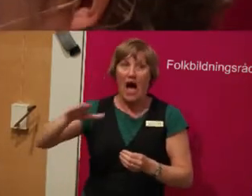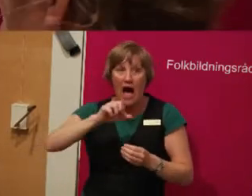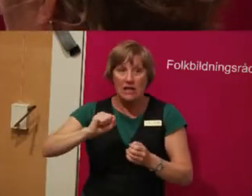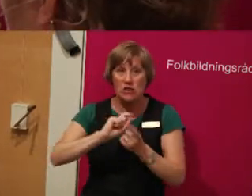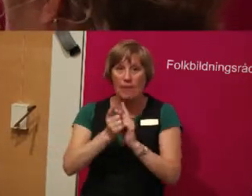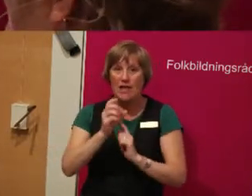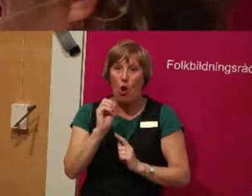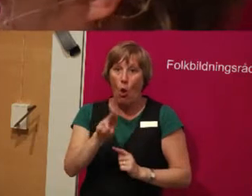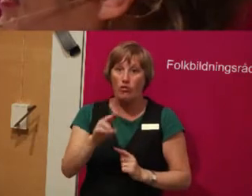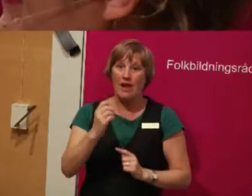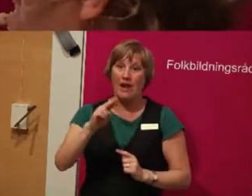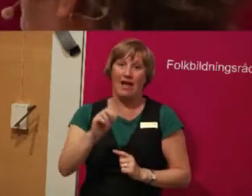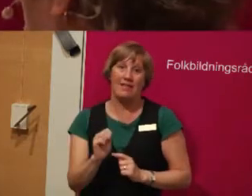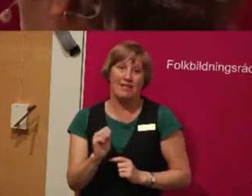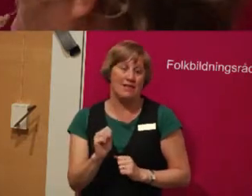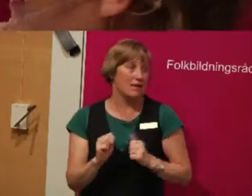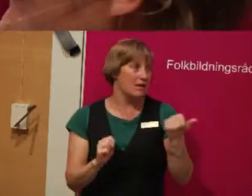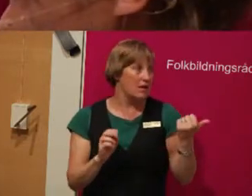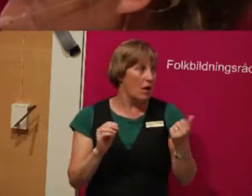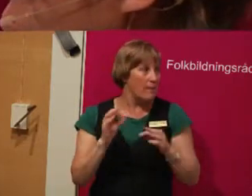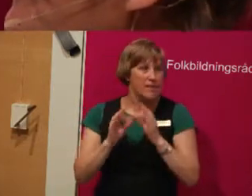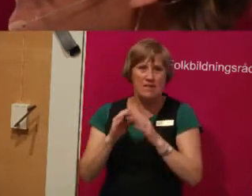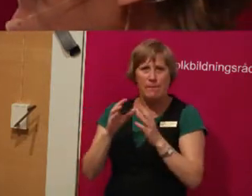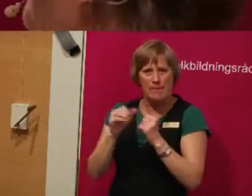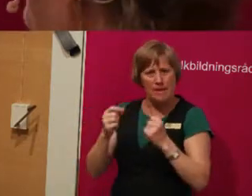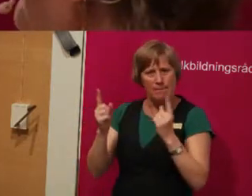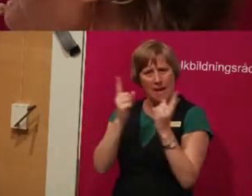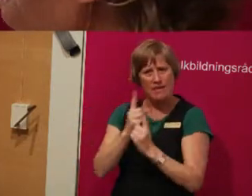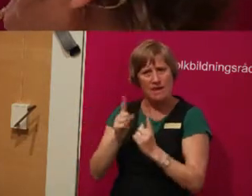är så viktigt, som är en grundprincip, vad händer med den?